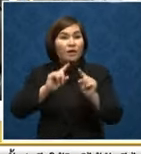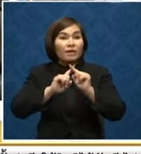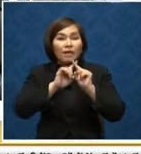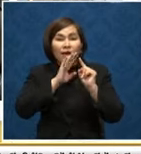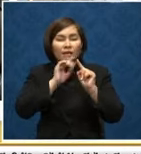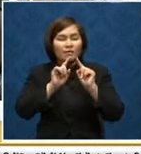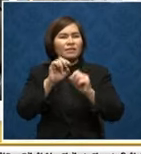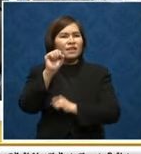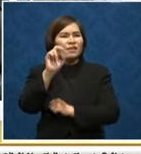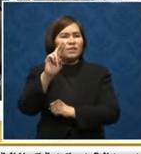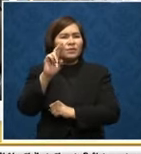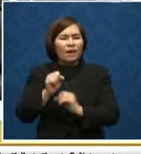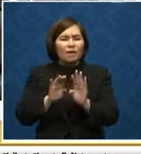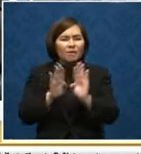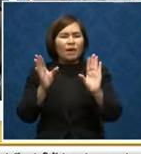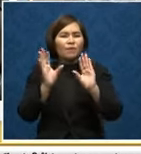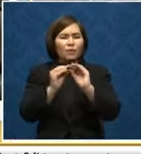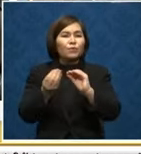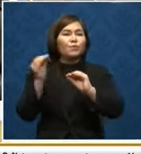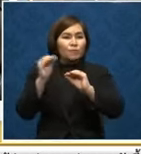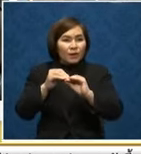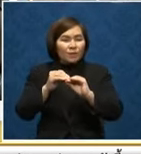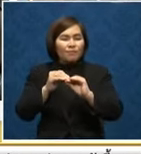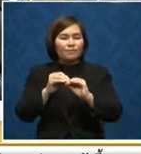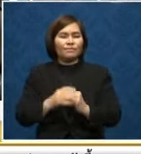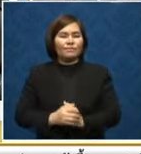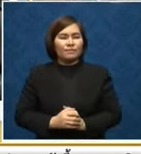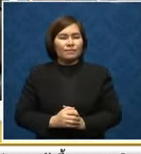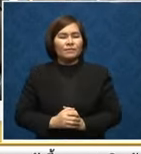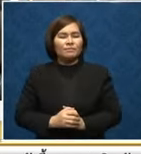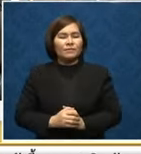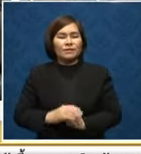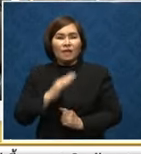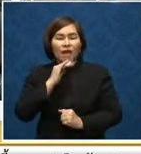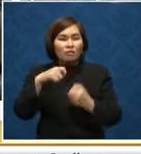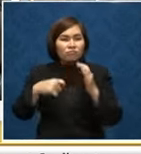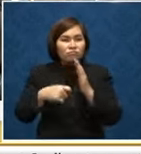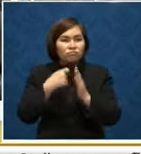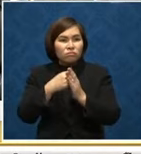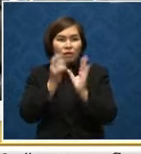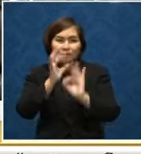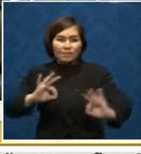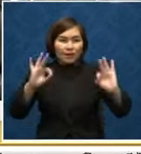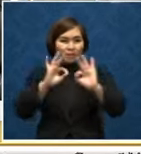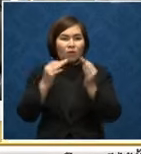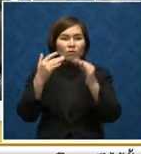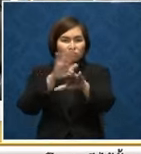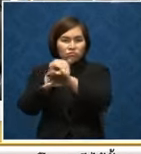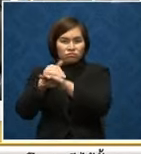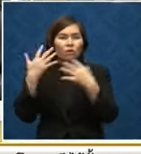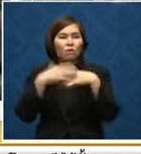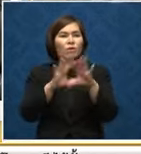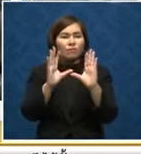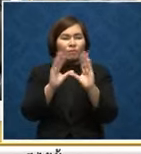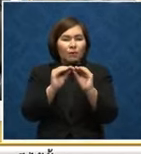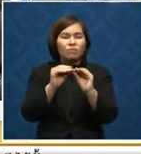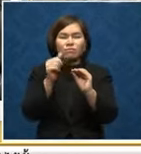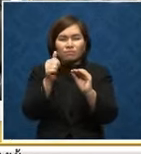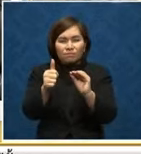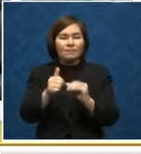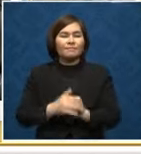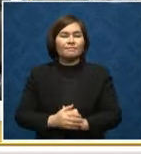ะเปิดให้ประชุมรัฐสภาหรือสภาผู้แทนราษฎรเมื่อมีกรณีสำคัญสำคัญผมเห็น